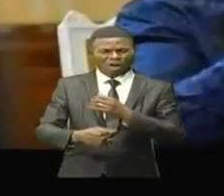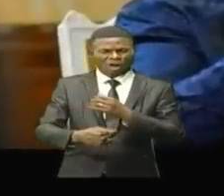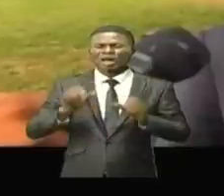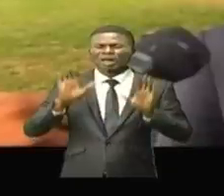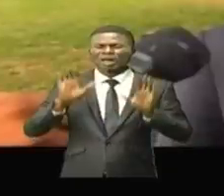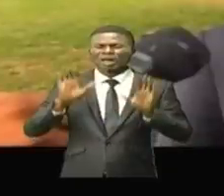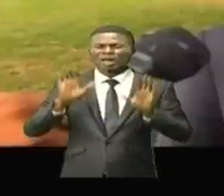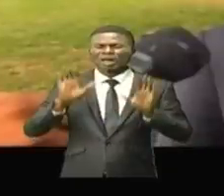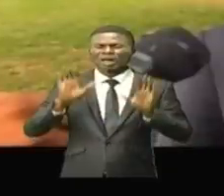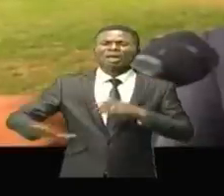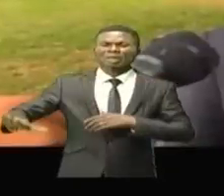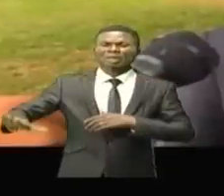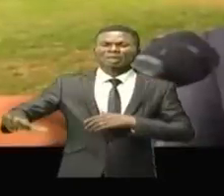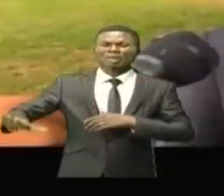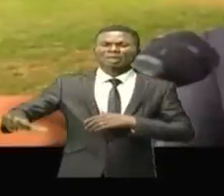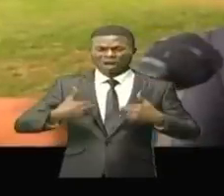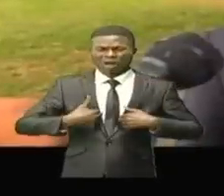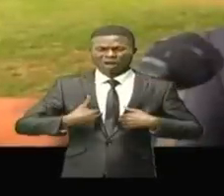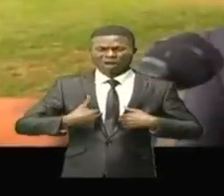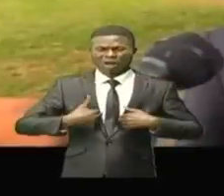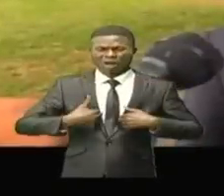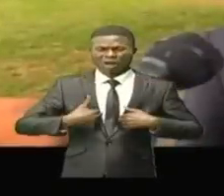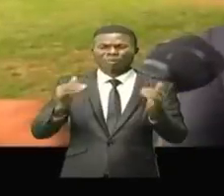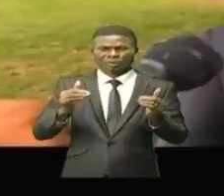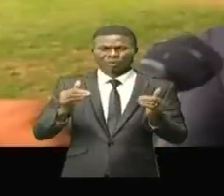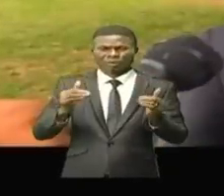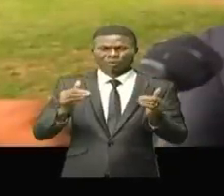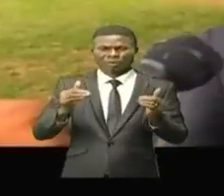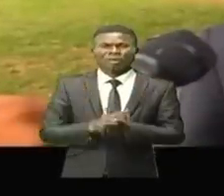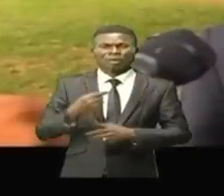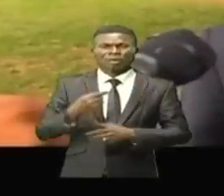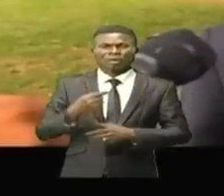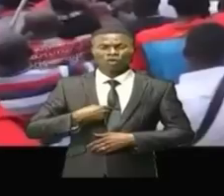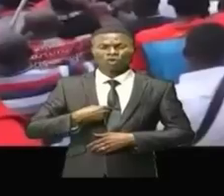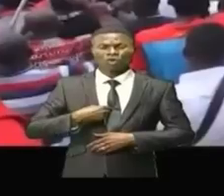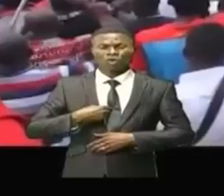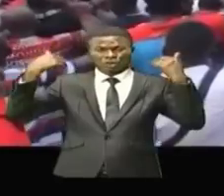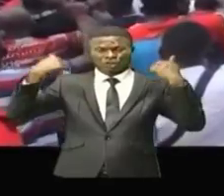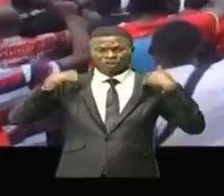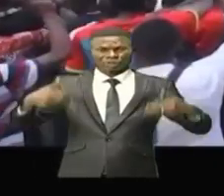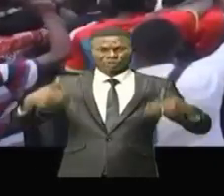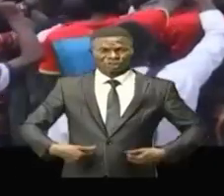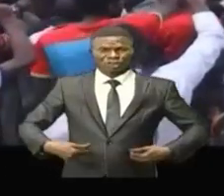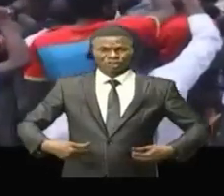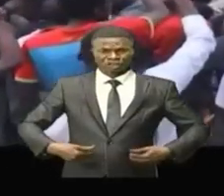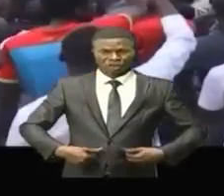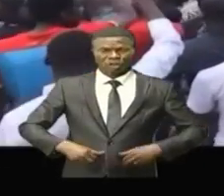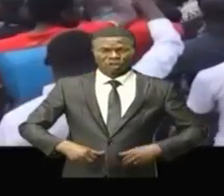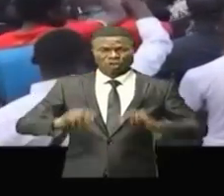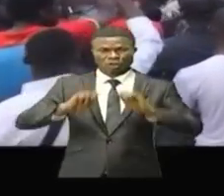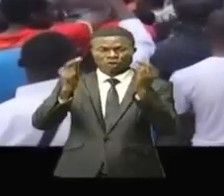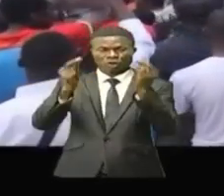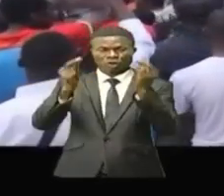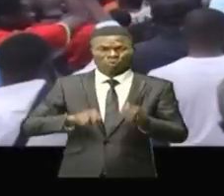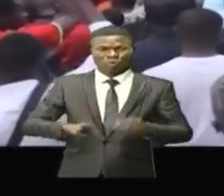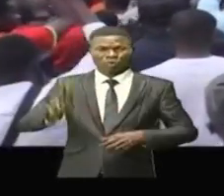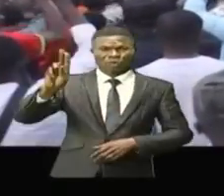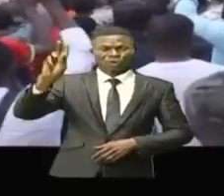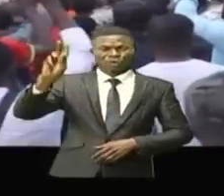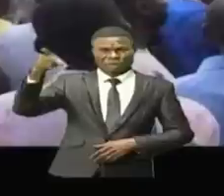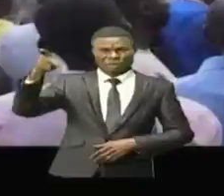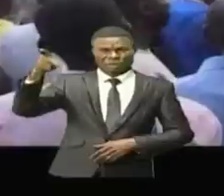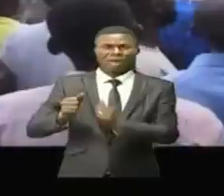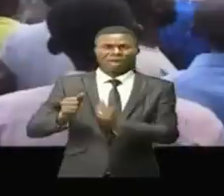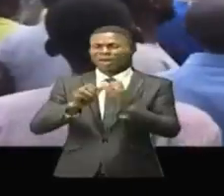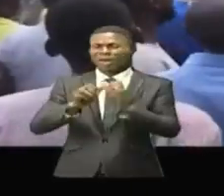cette nation puisse aller de l'avant. Moi, en tant que le numéro 1 de la jeunesse du parti présidentiel, ensemble avec tous